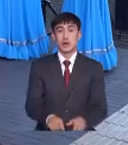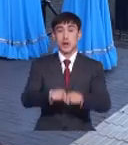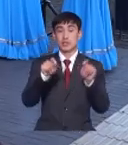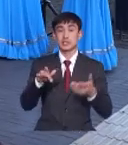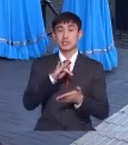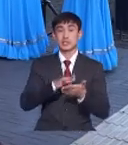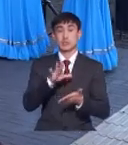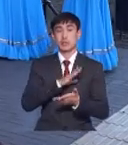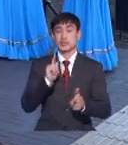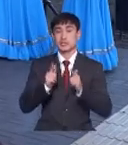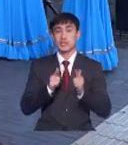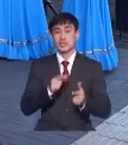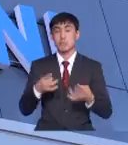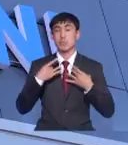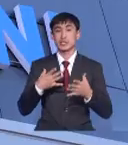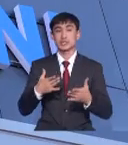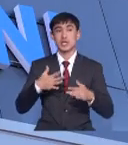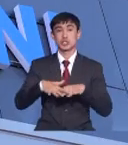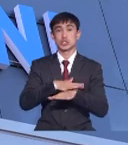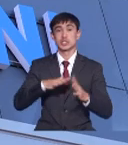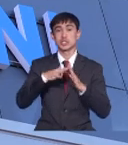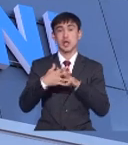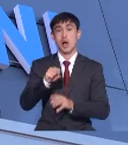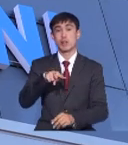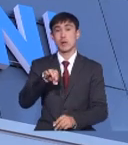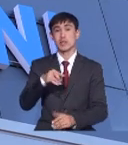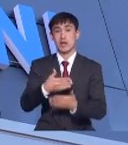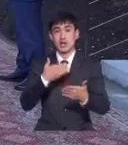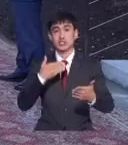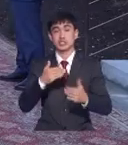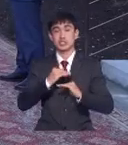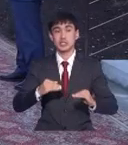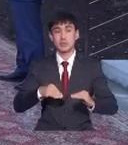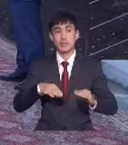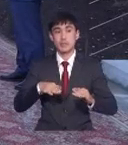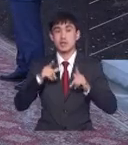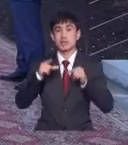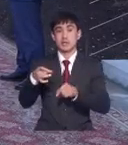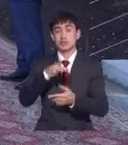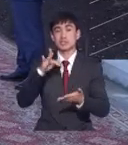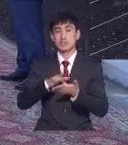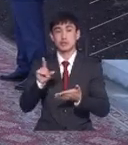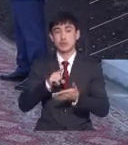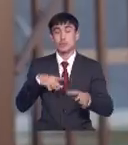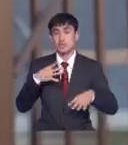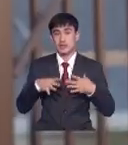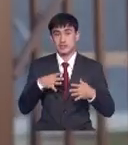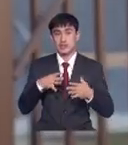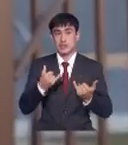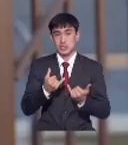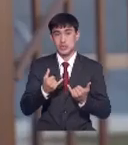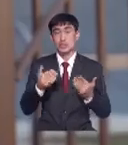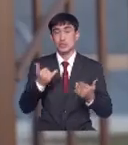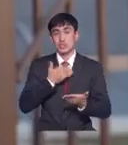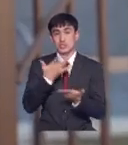Открытие центра стало настоящим праздником для жителей села Алмалы. Раньше нашим детям приходилось ездить в районный центр, чтобы тренироваться. Теперь